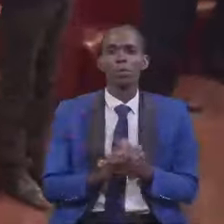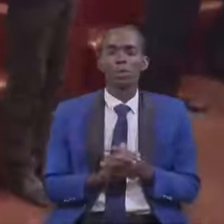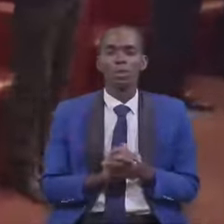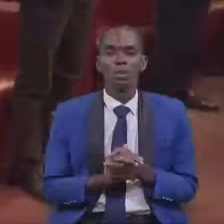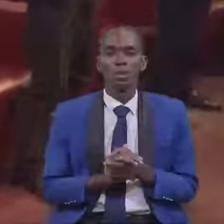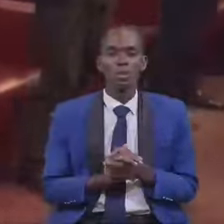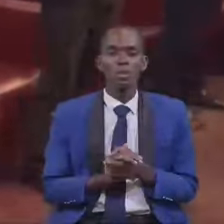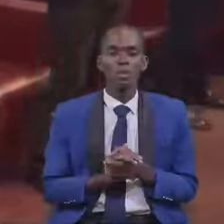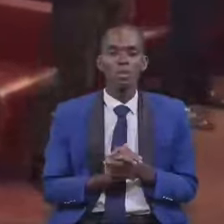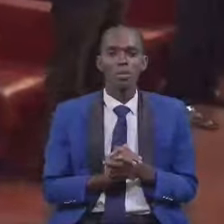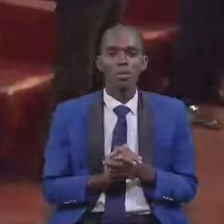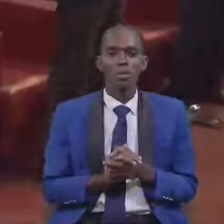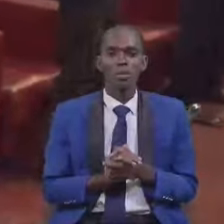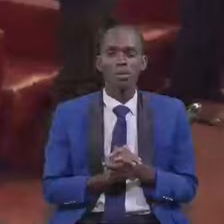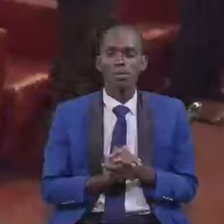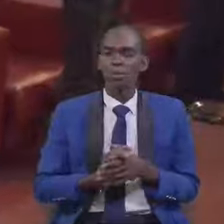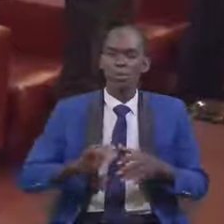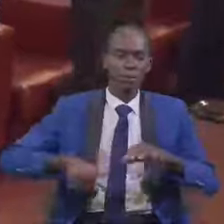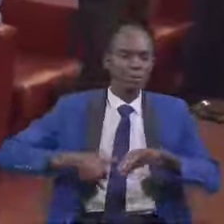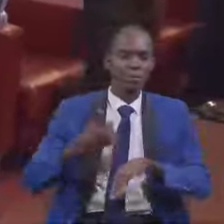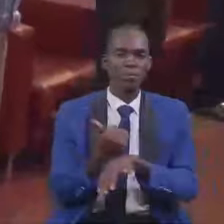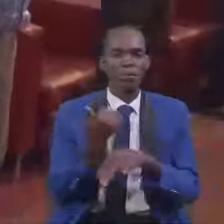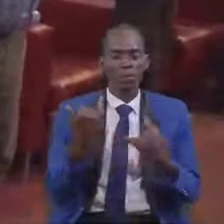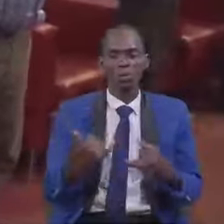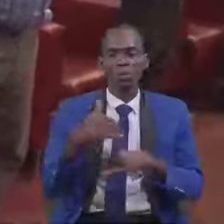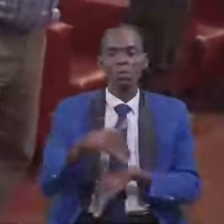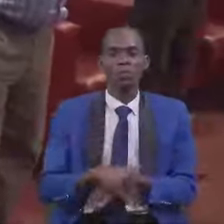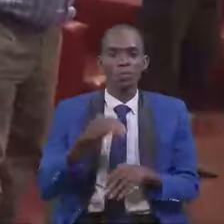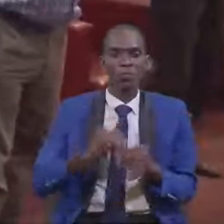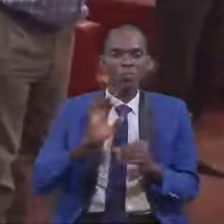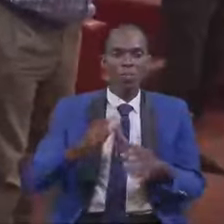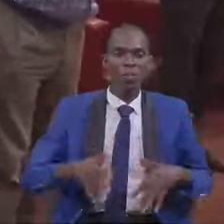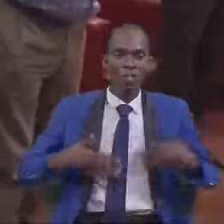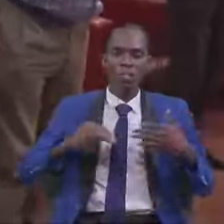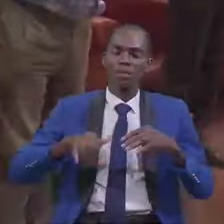La confirmation ce soir, dans votre vie, la confirmation ce soir,